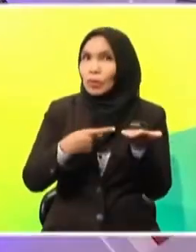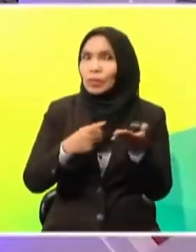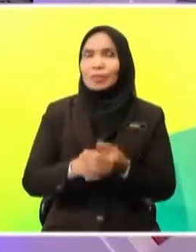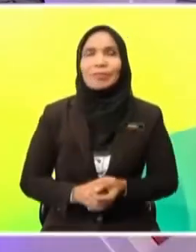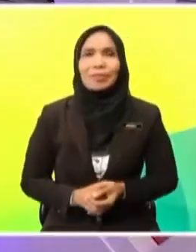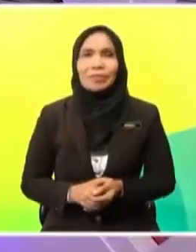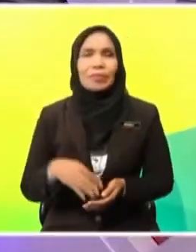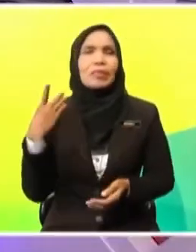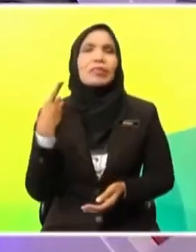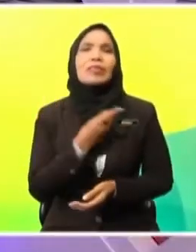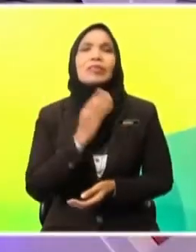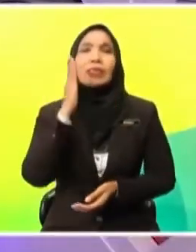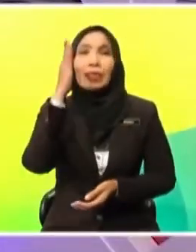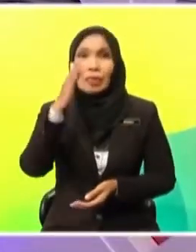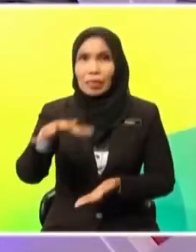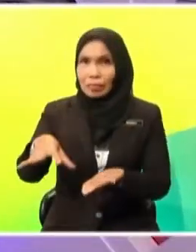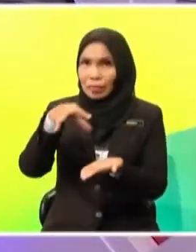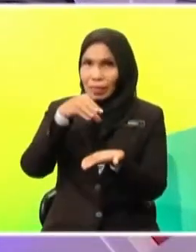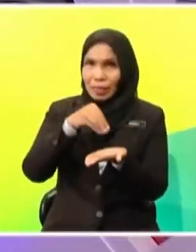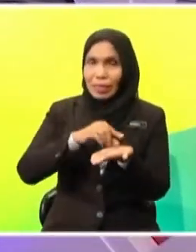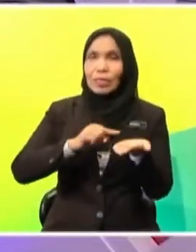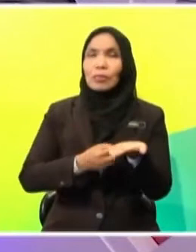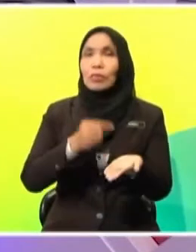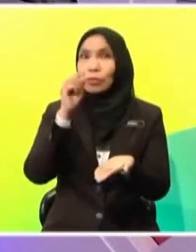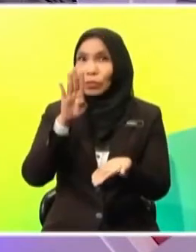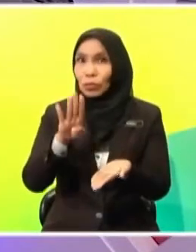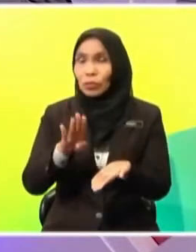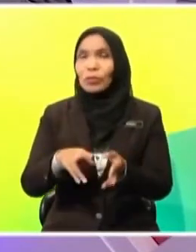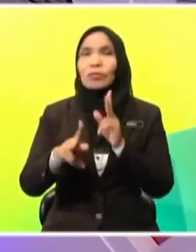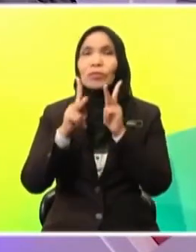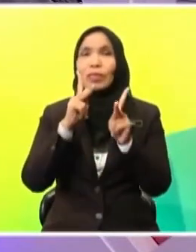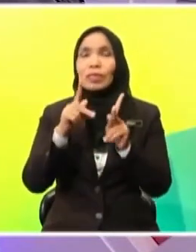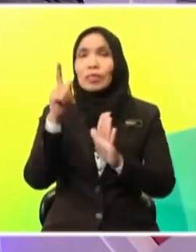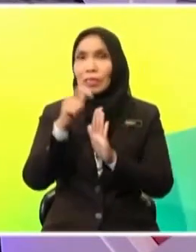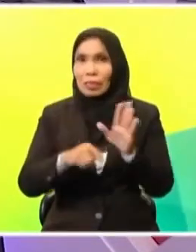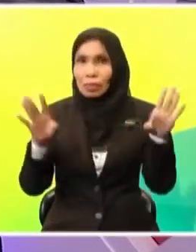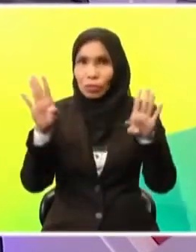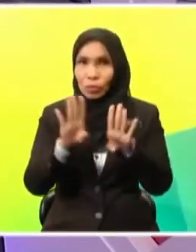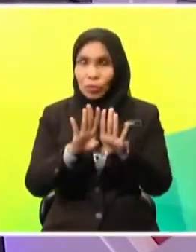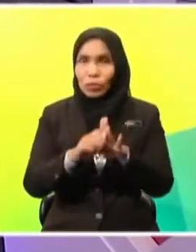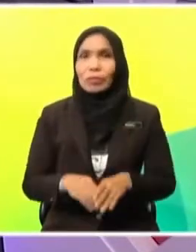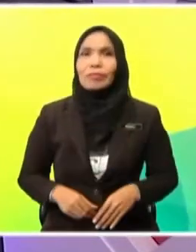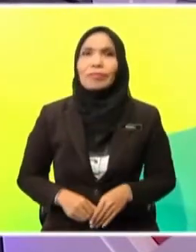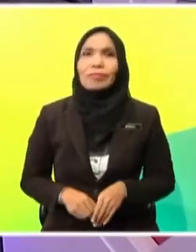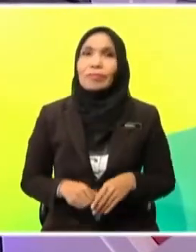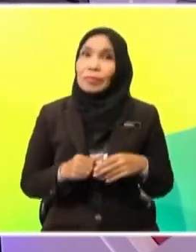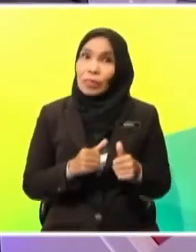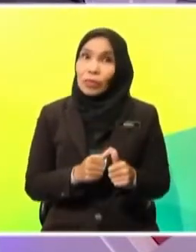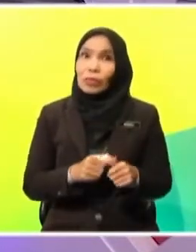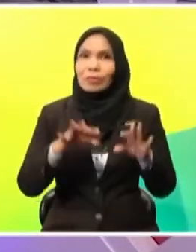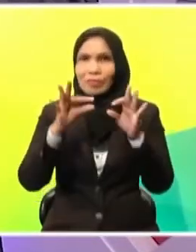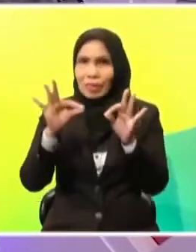kita akan menyalin smule suku kata tertutup berdasarkan ayat yang telah disediakan